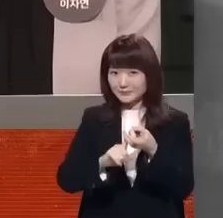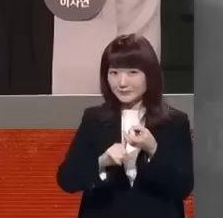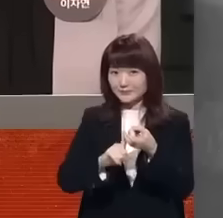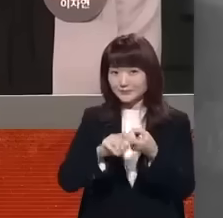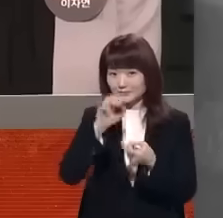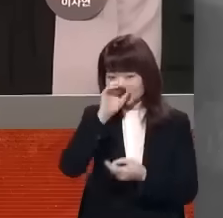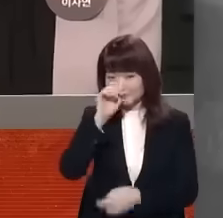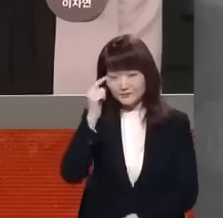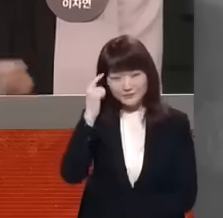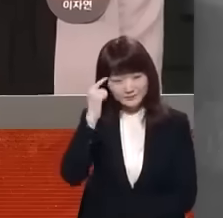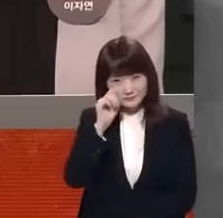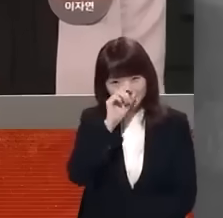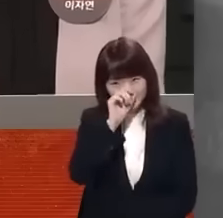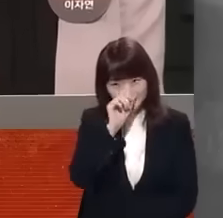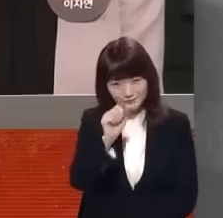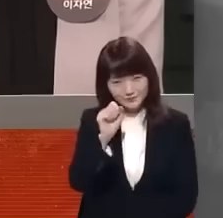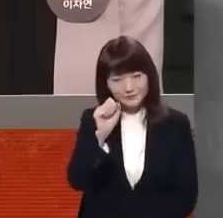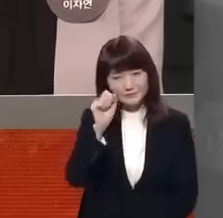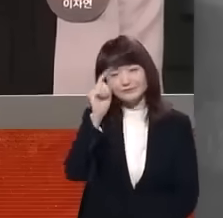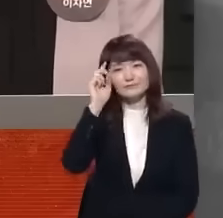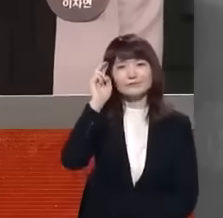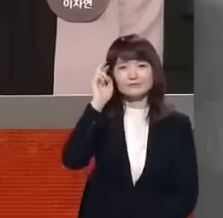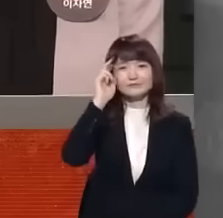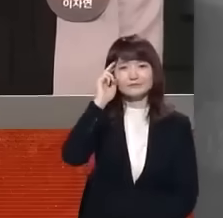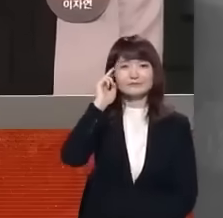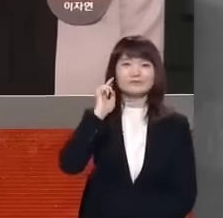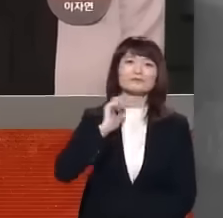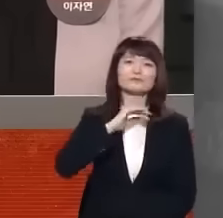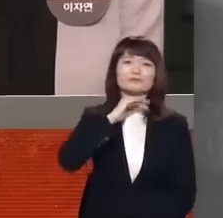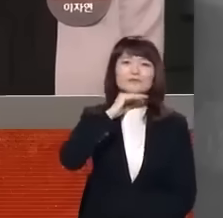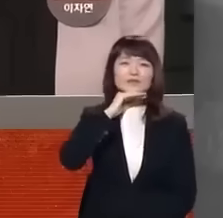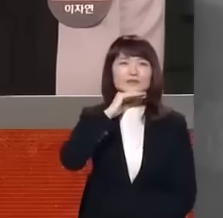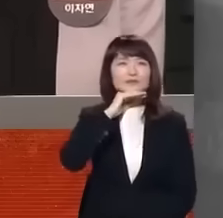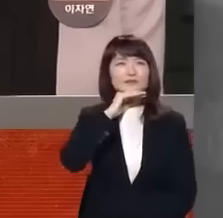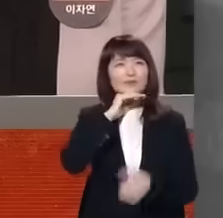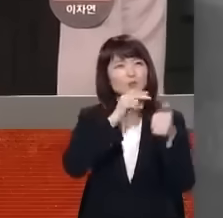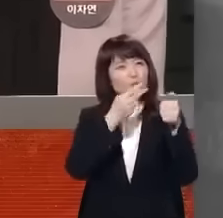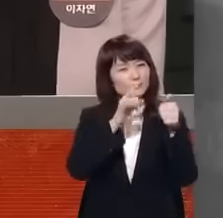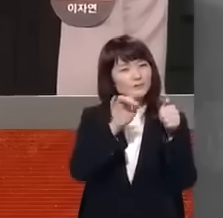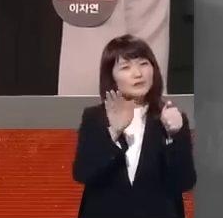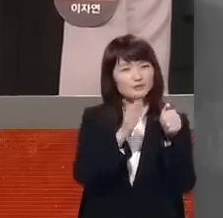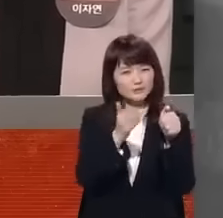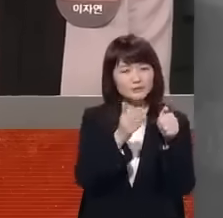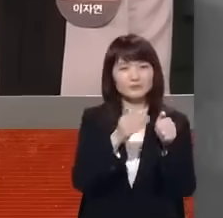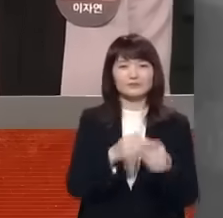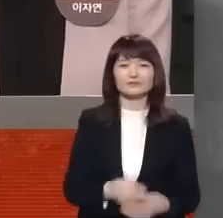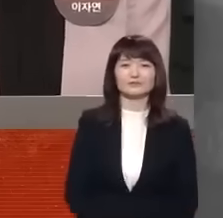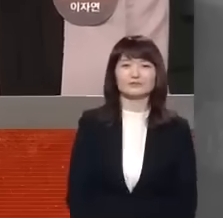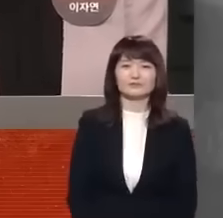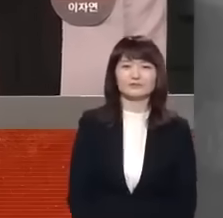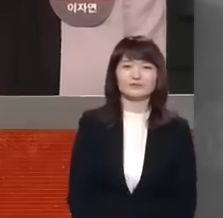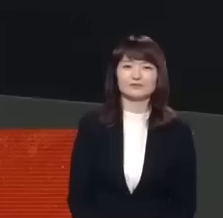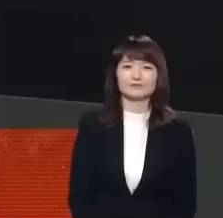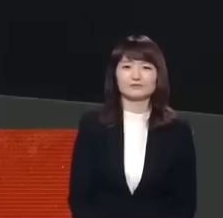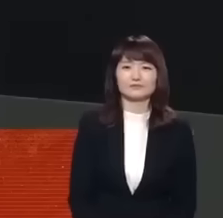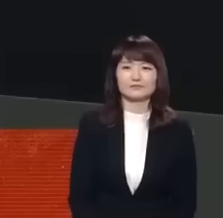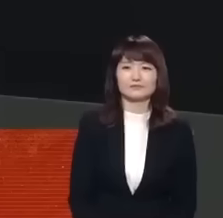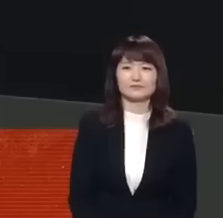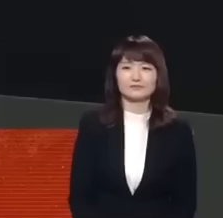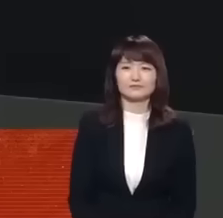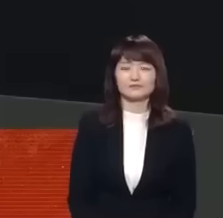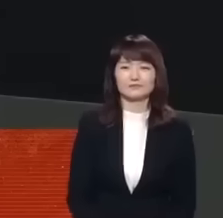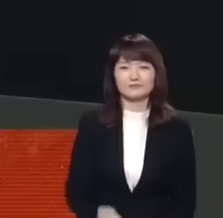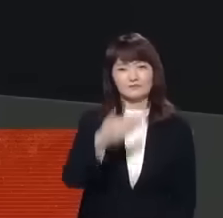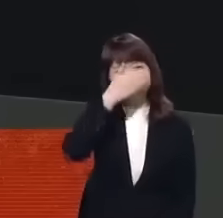한다. 이런 내용으로 미루어 짐작할 때 대부분이 나이 많은 중년의 남성이었던 겁니다. 예, 이건 뭐